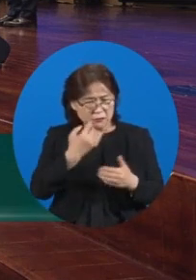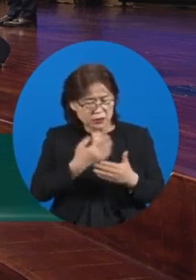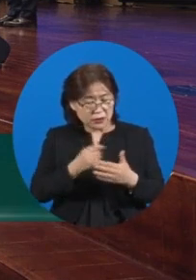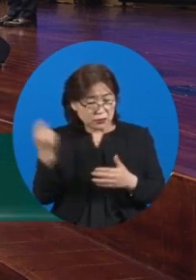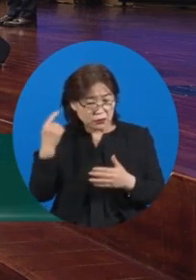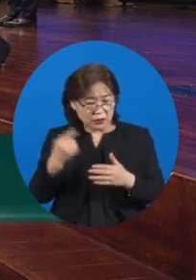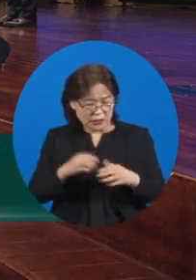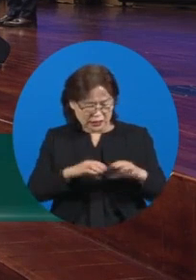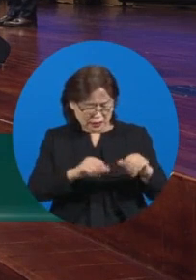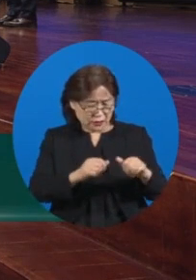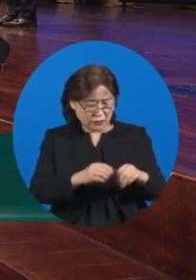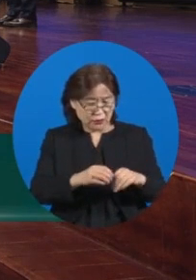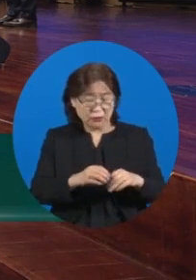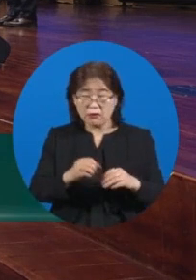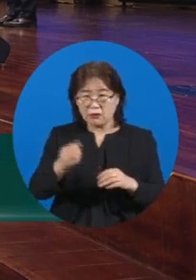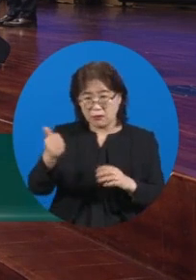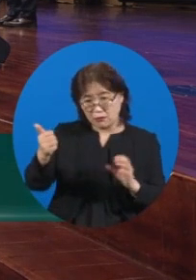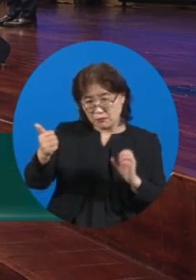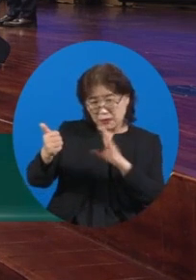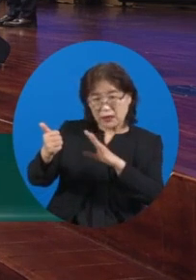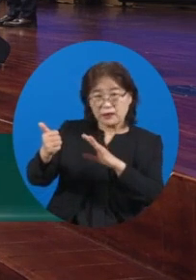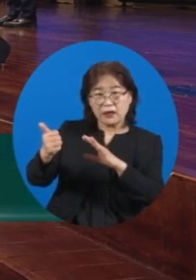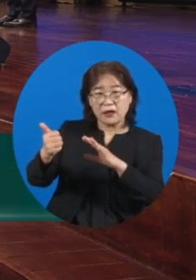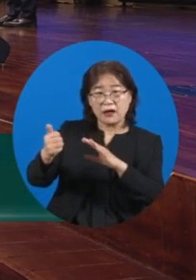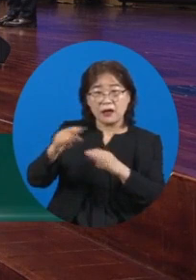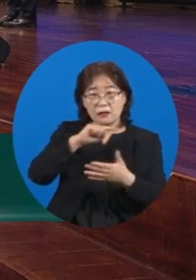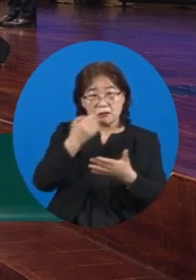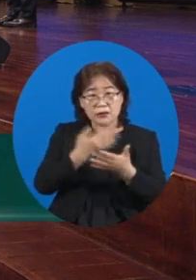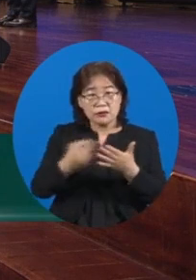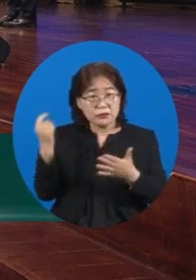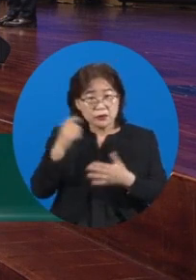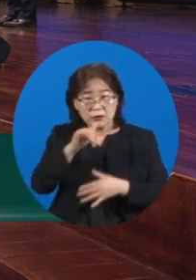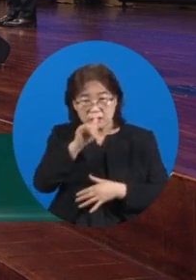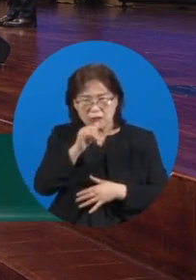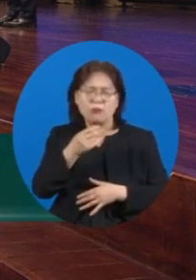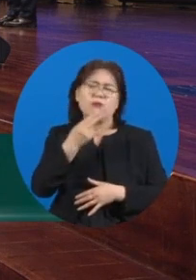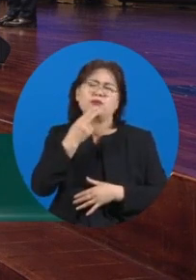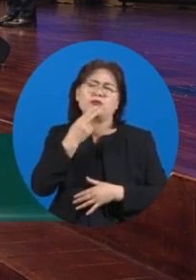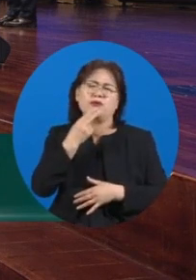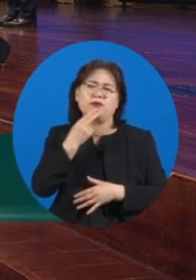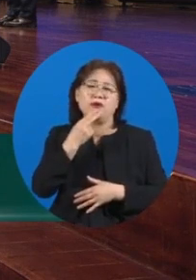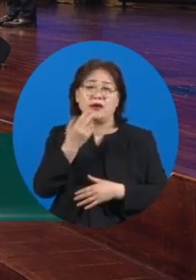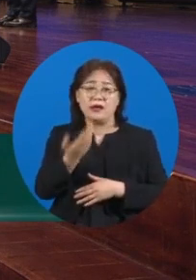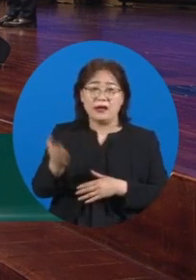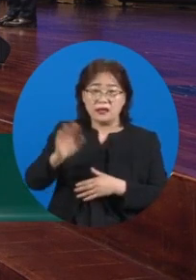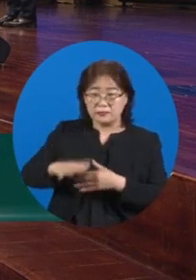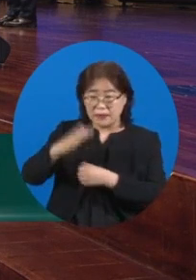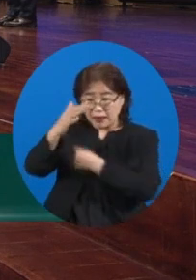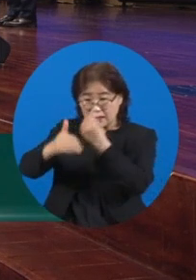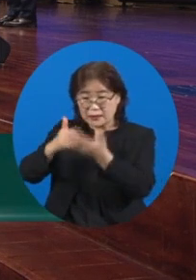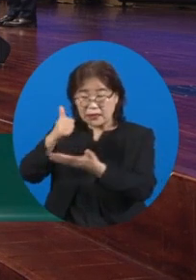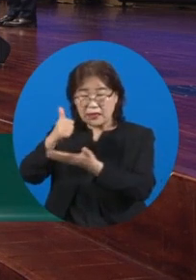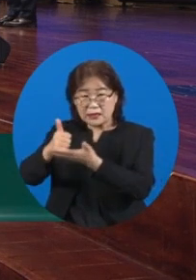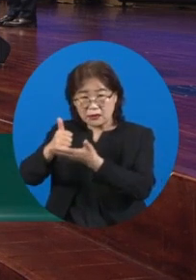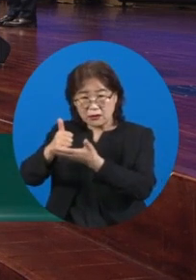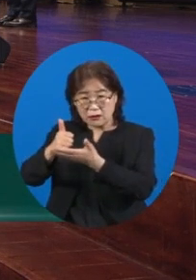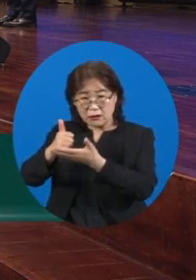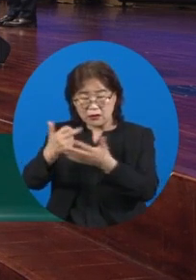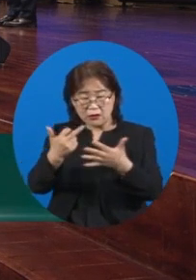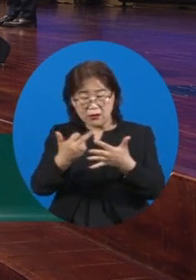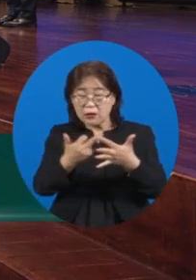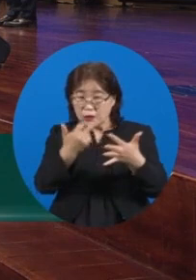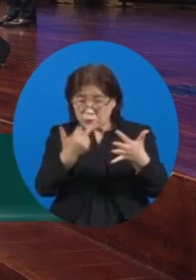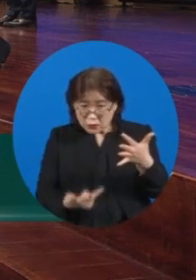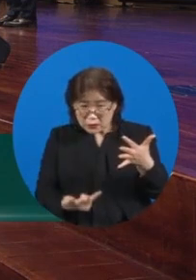이라 여러분 피는 소리를 내지 않습니다 그런데 하나님께서는 요 내 아우 에피소드